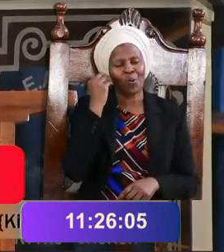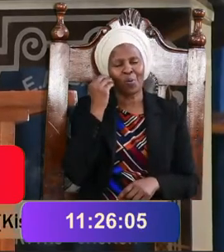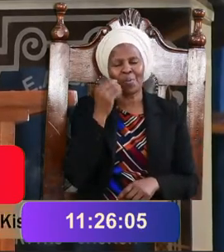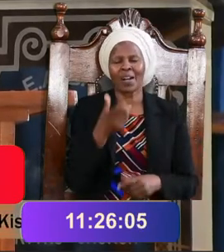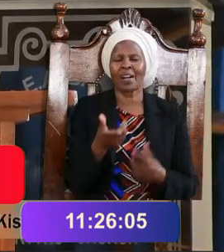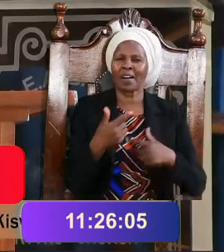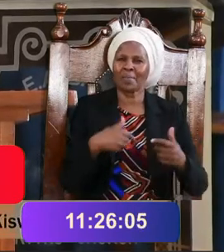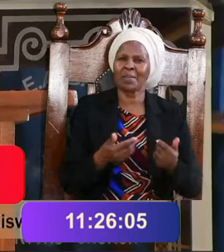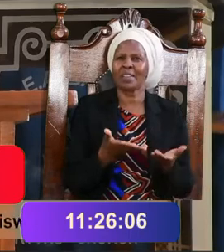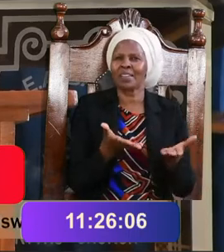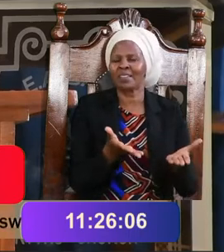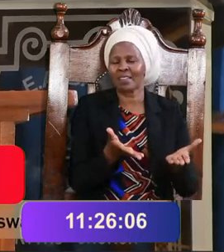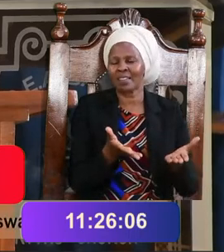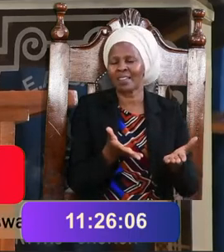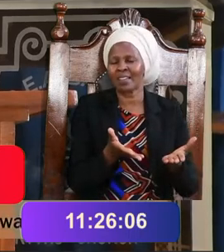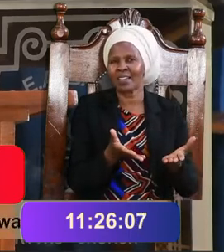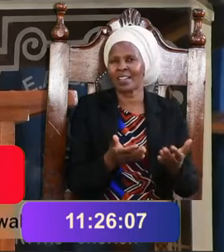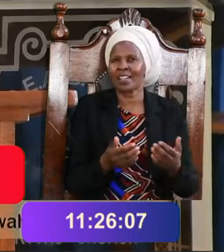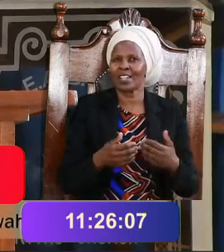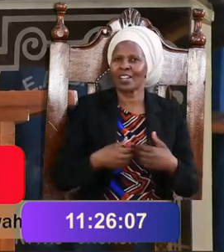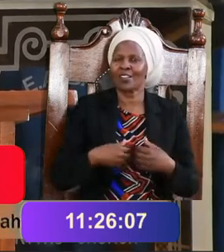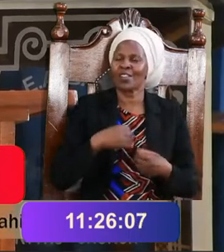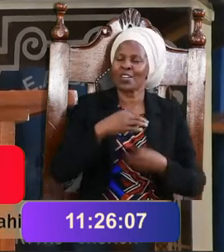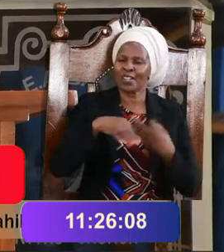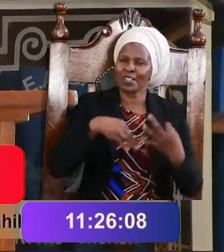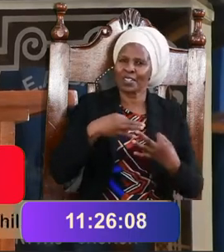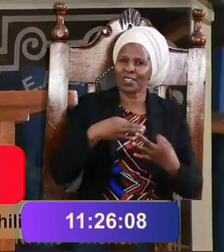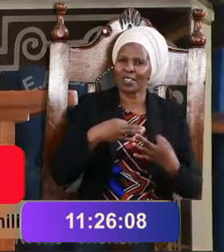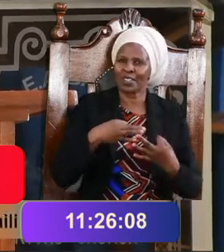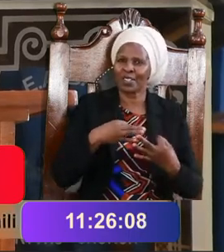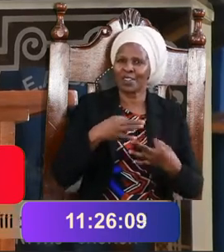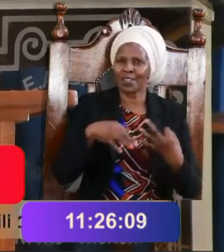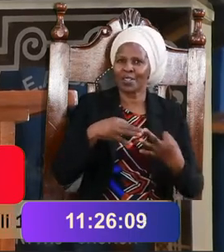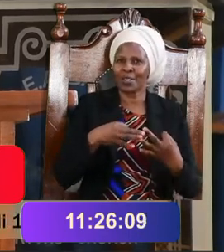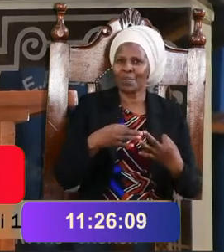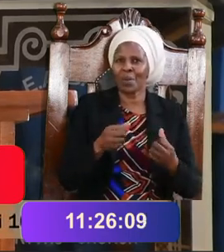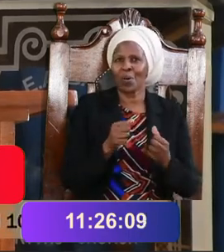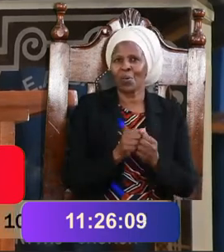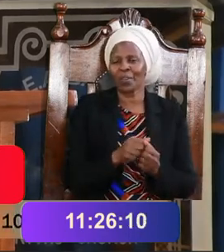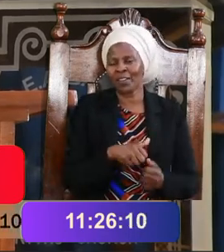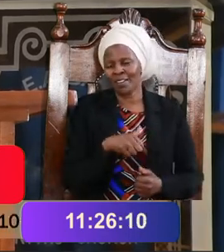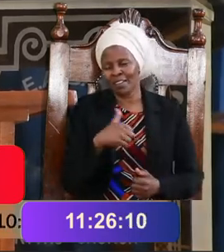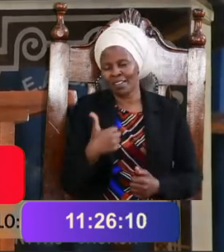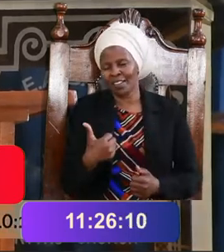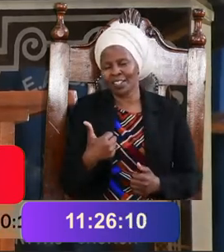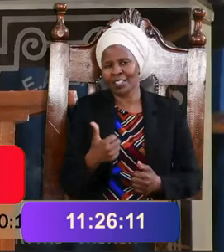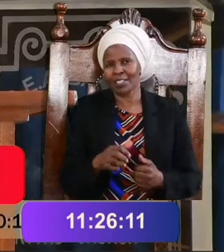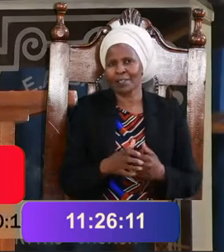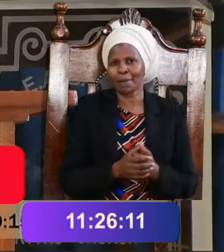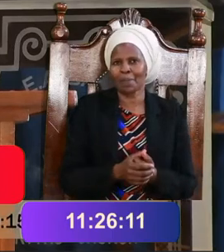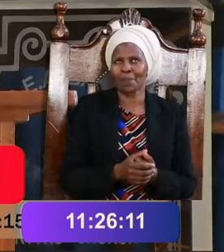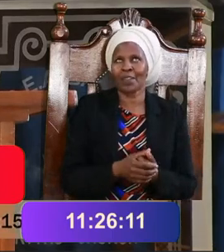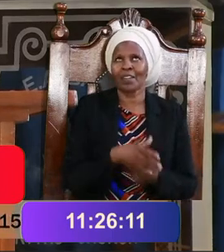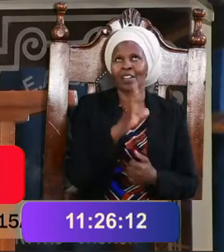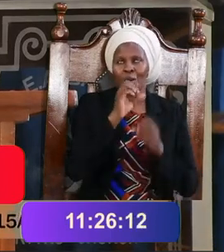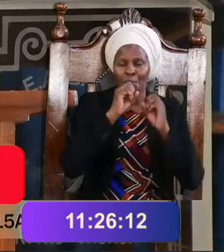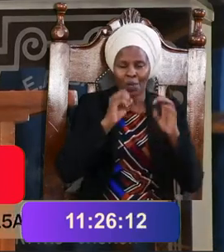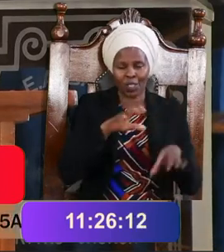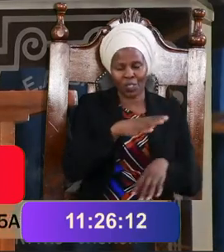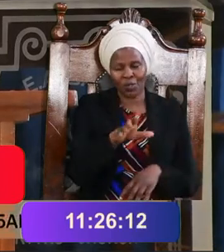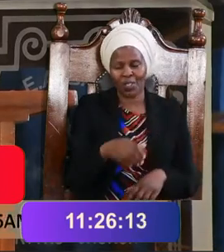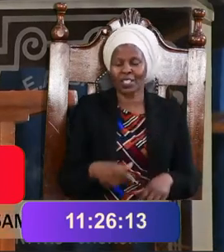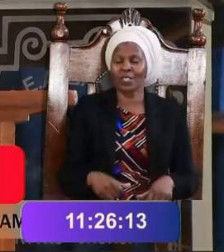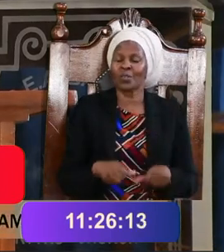kucheza games, waache kuona TV sana, walete waweze kujumuika na wale wengine. Mungu awabariki